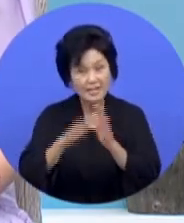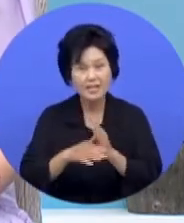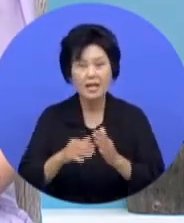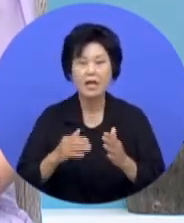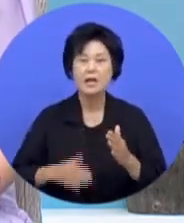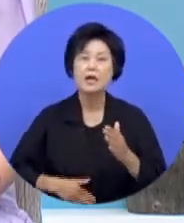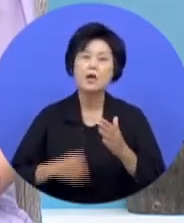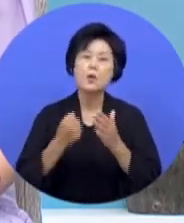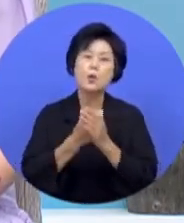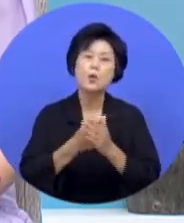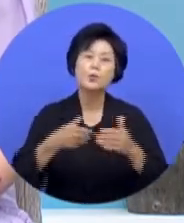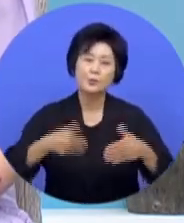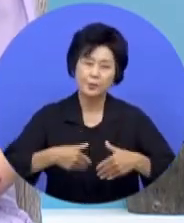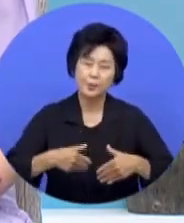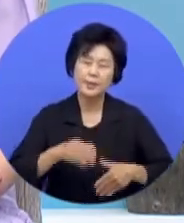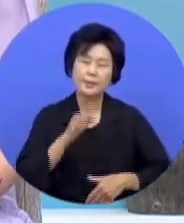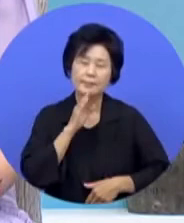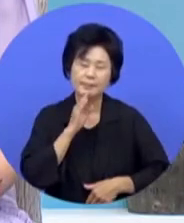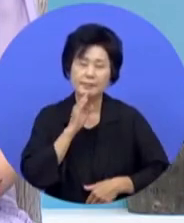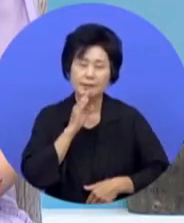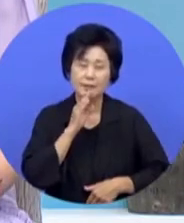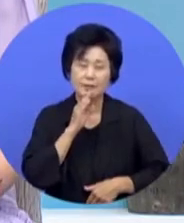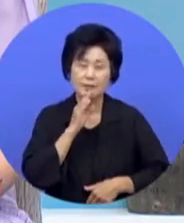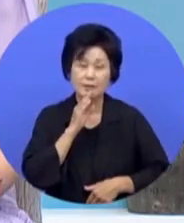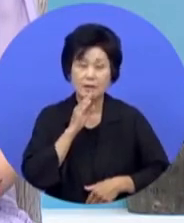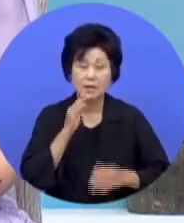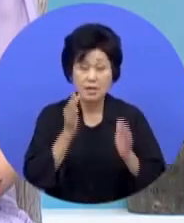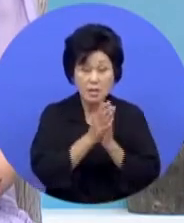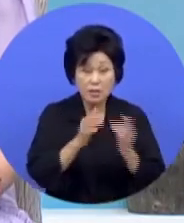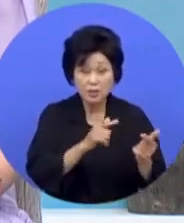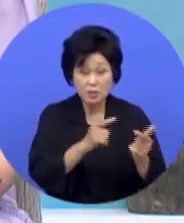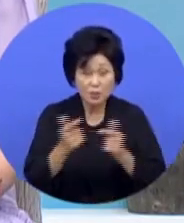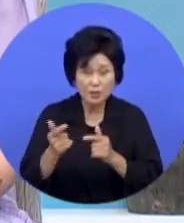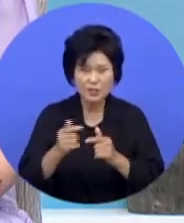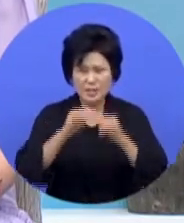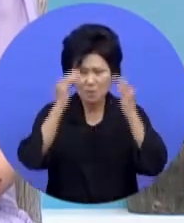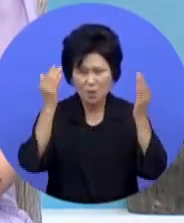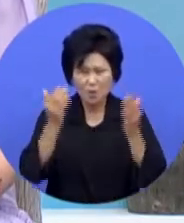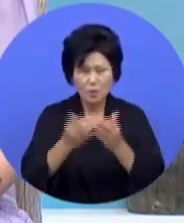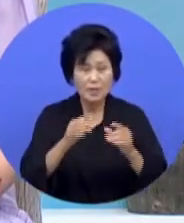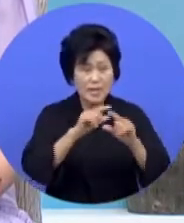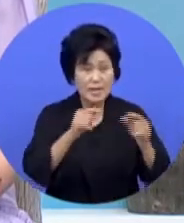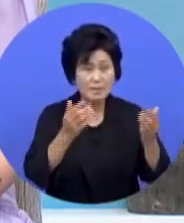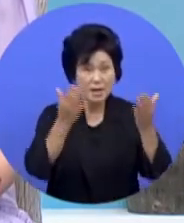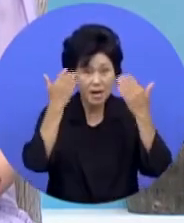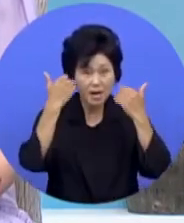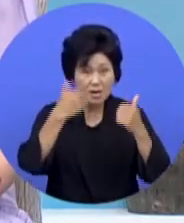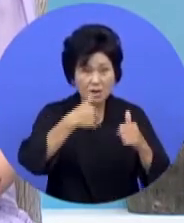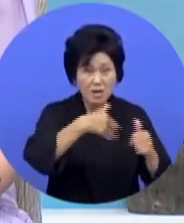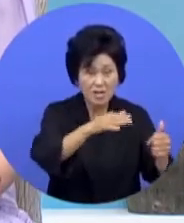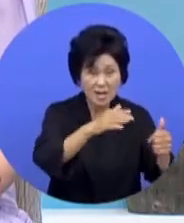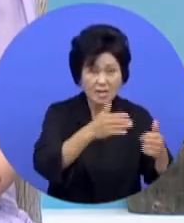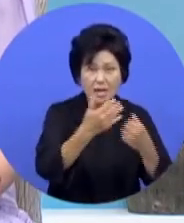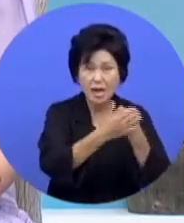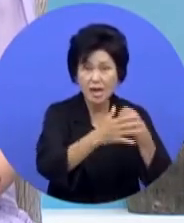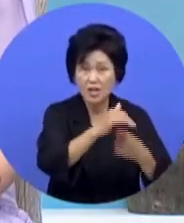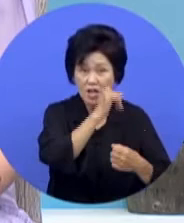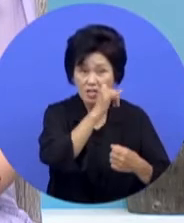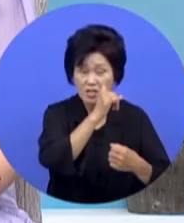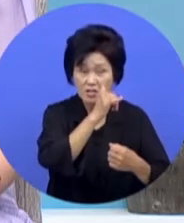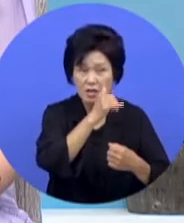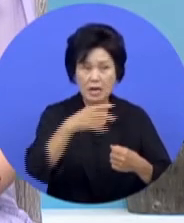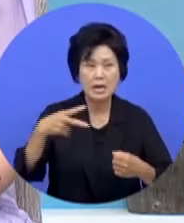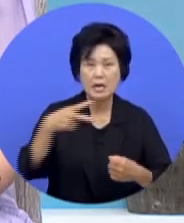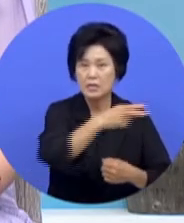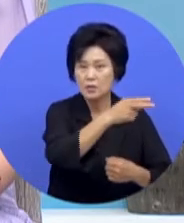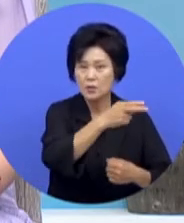맞습니다. 공교육 남들 다 아랫집 윗집에 뭐 친구들 다 공교육의 그 혜택을 받고 있는데 그거를 끊고 기독교 대안학교를